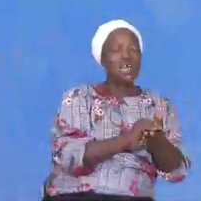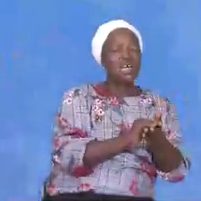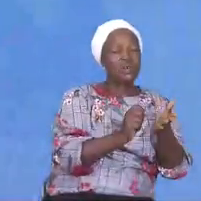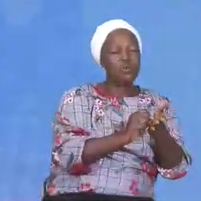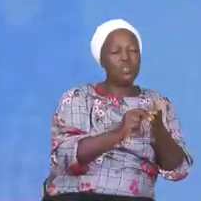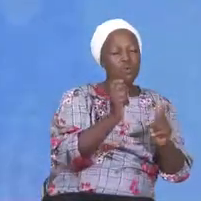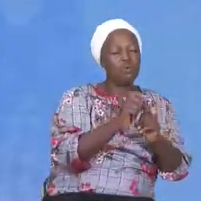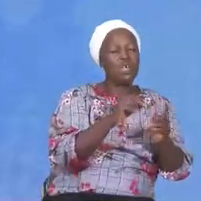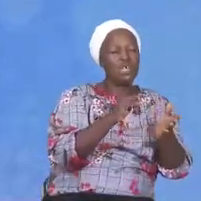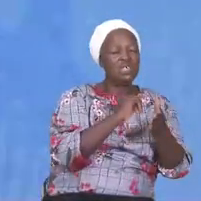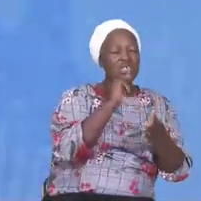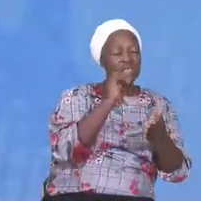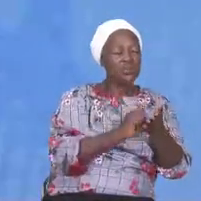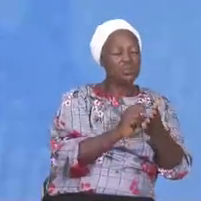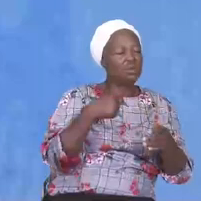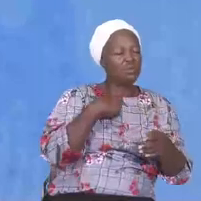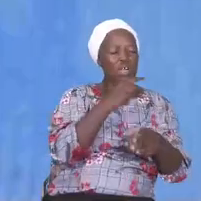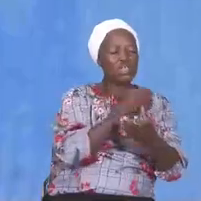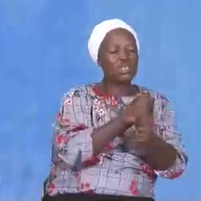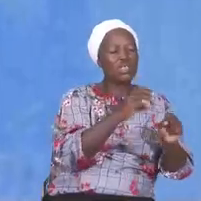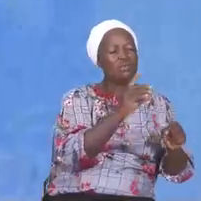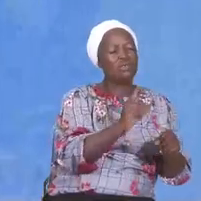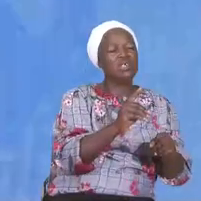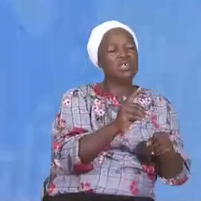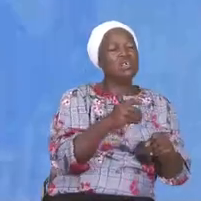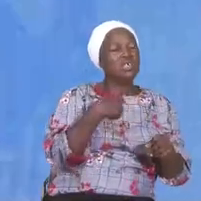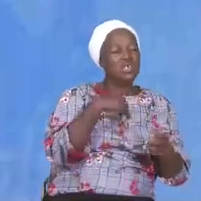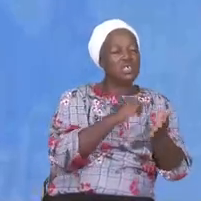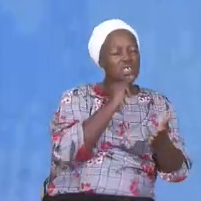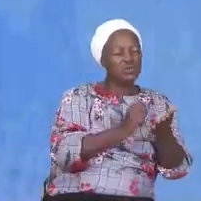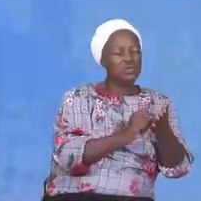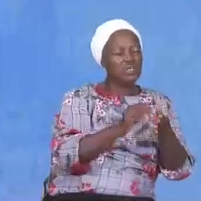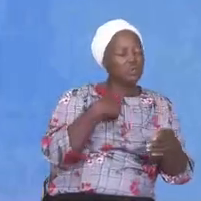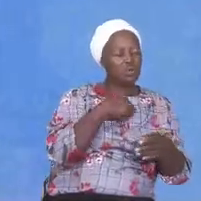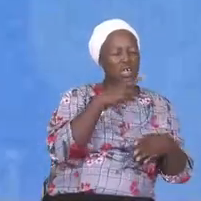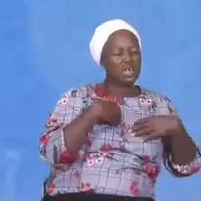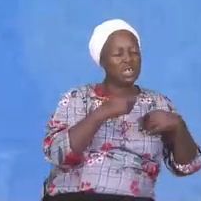rien qui contredit cette parole écrite,